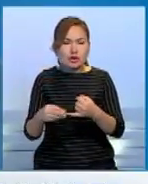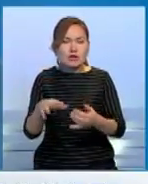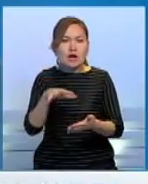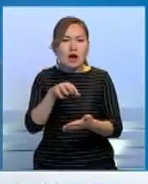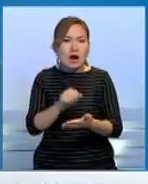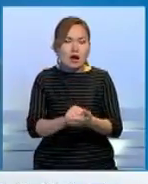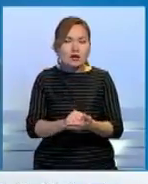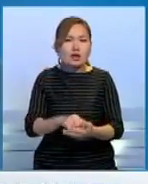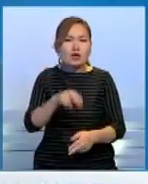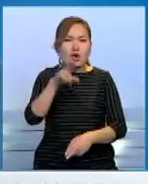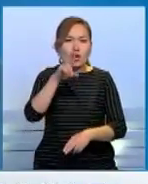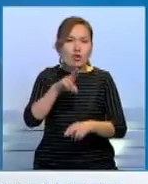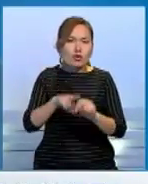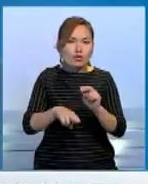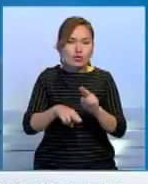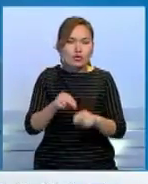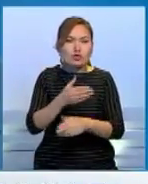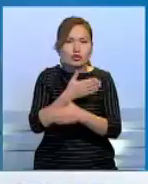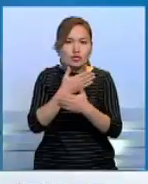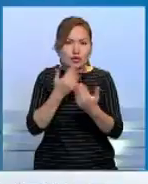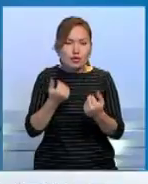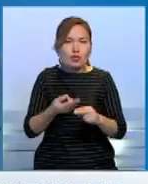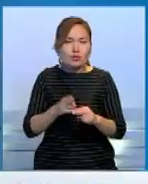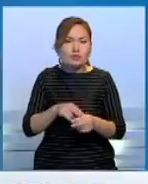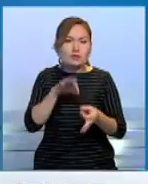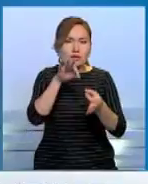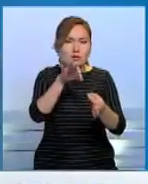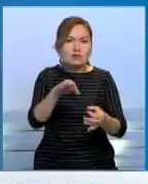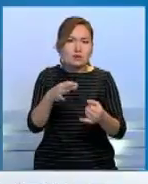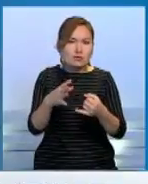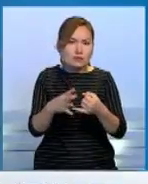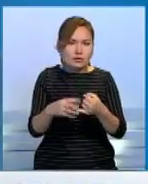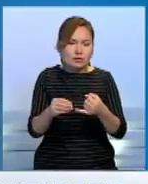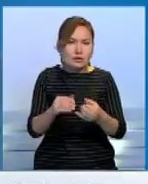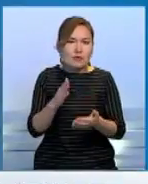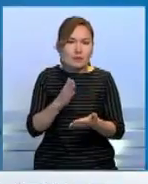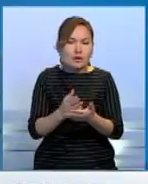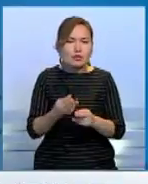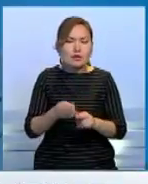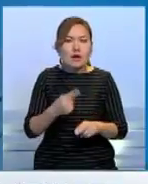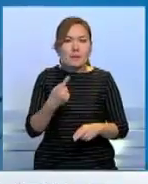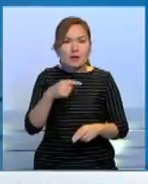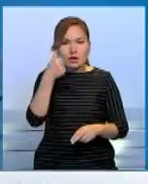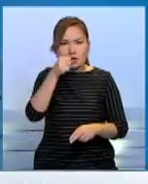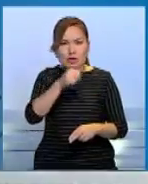салынбайды, бос тұрады. Сол жағдайлар қайталанбас үшін біз бірінші кезекте бір жылға беріп жатырмыз.